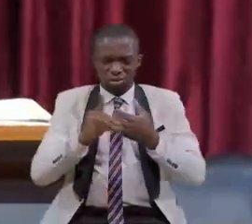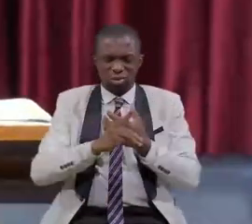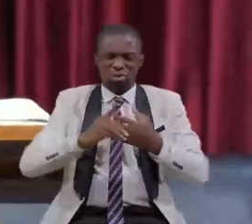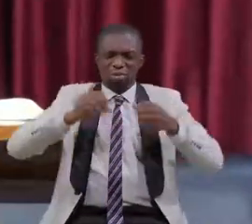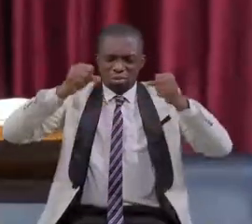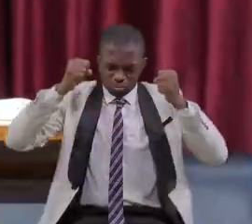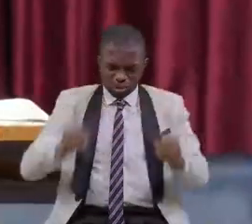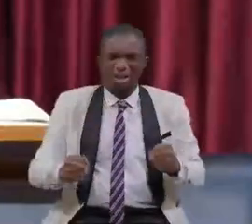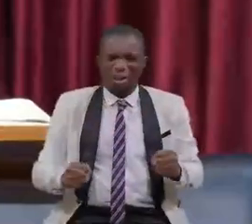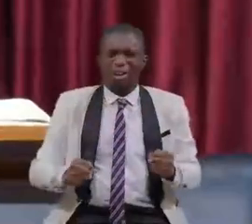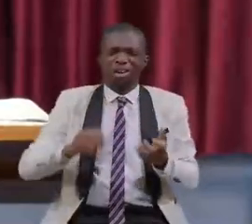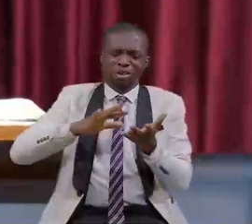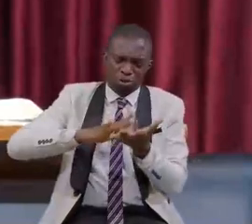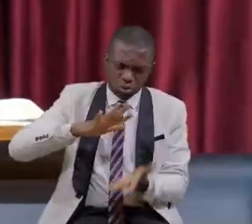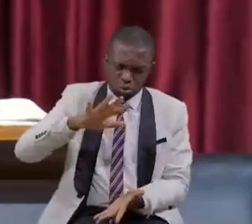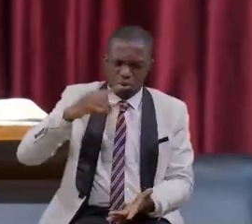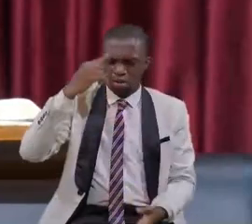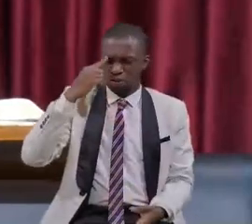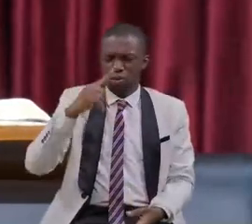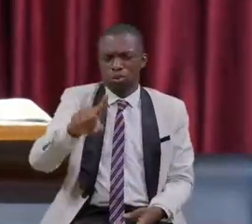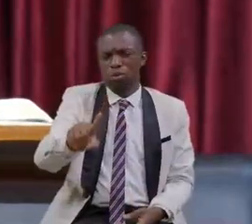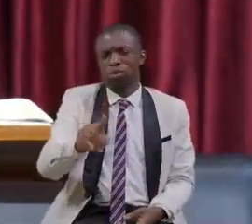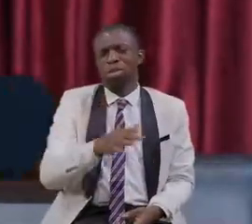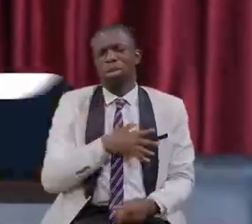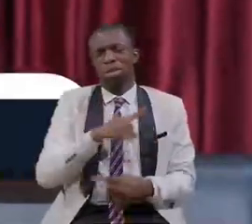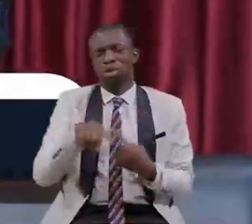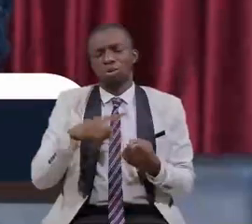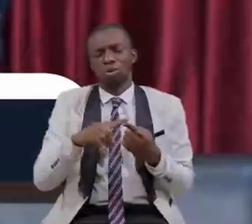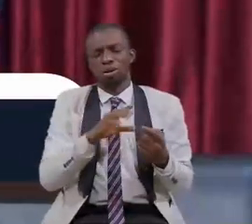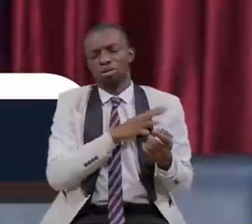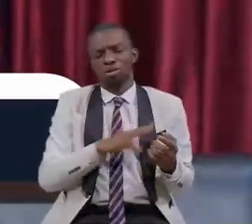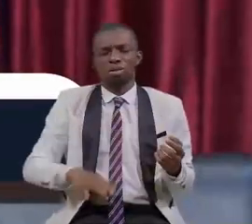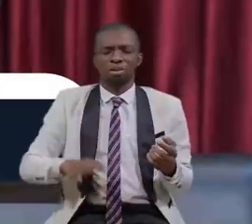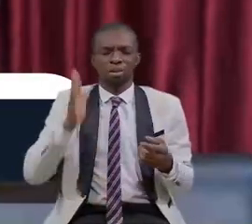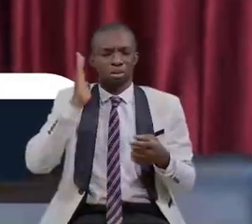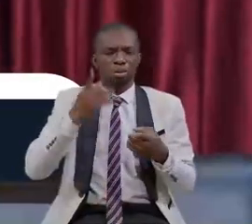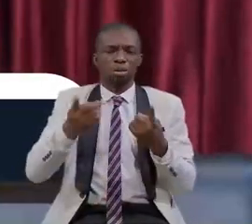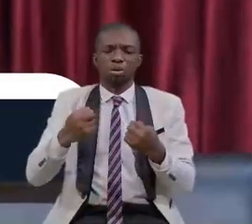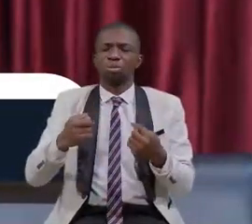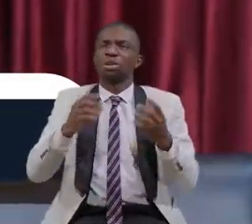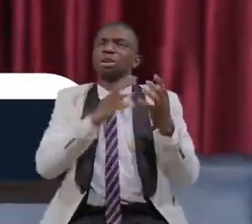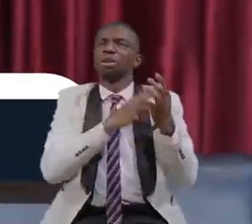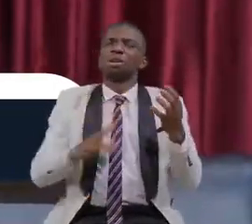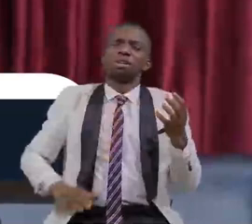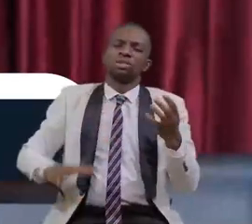vous. Et lorsque Christ viendra, il viendra de la gloire